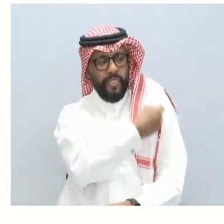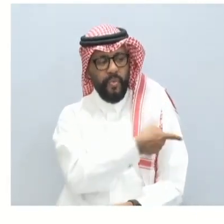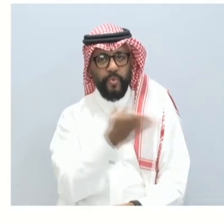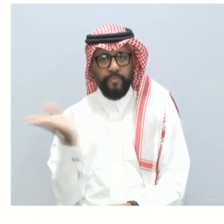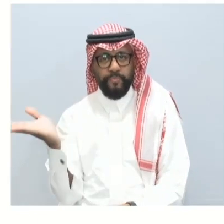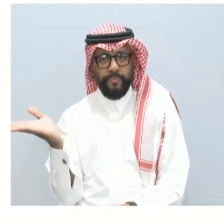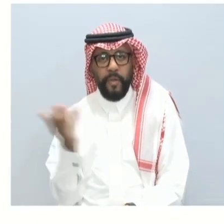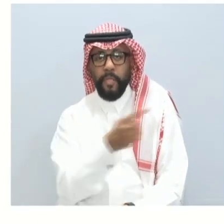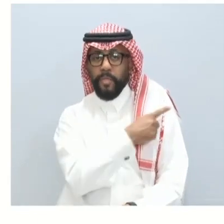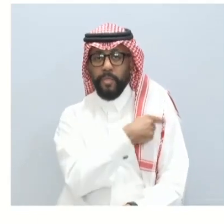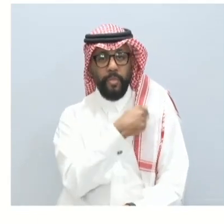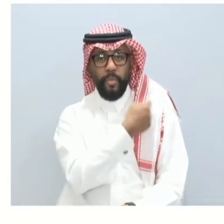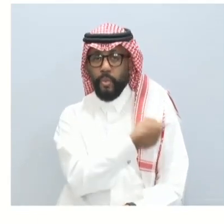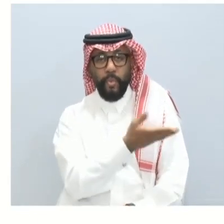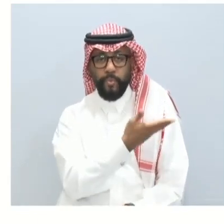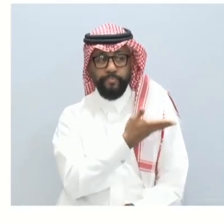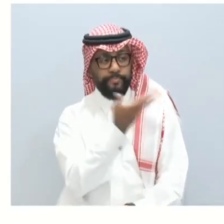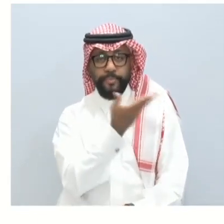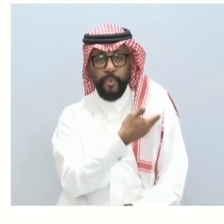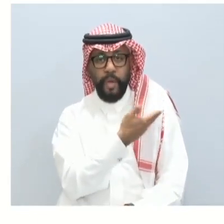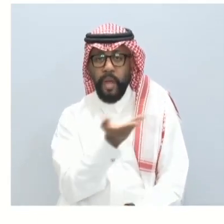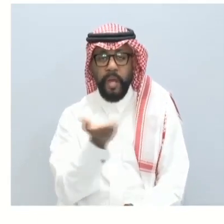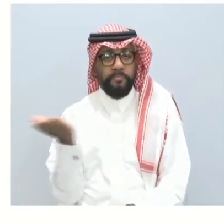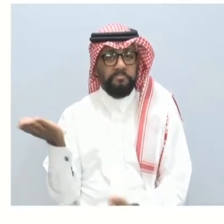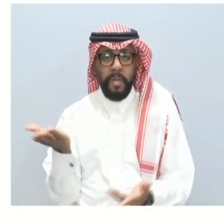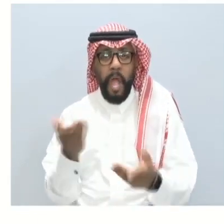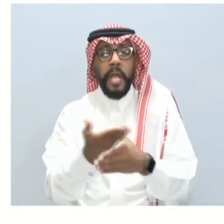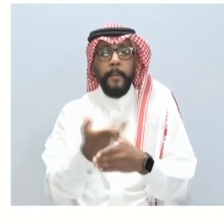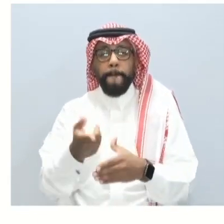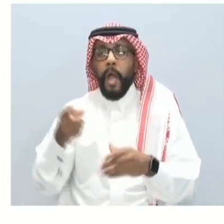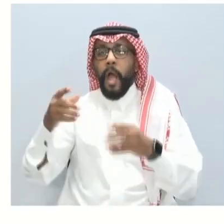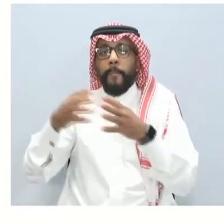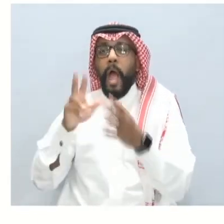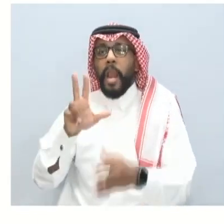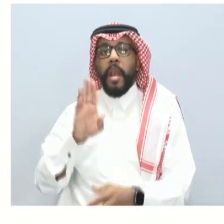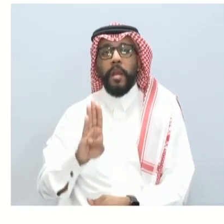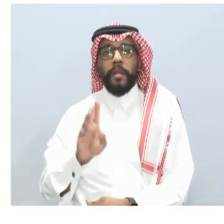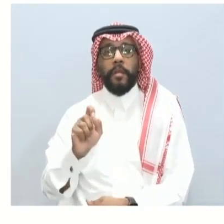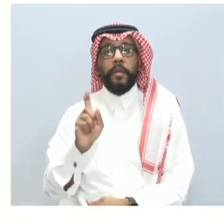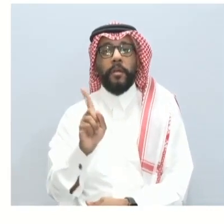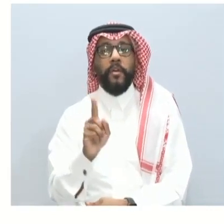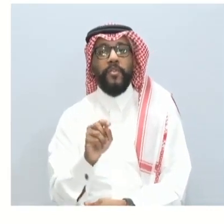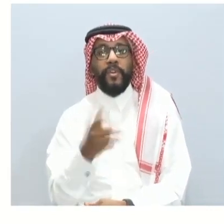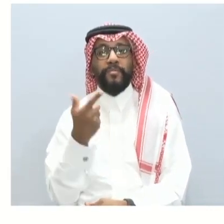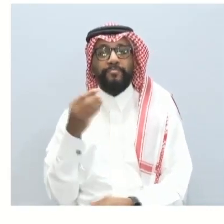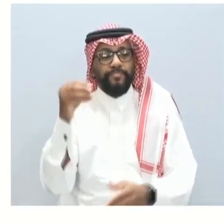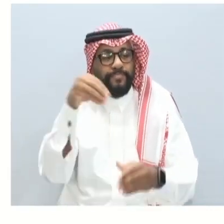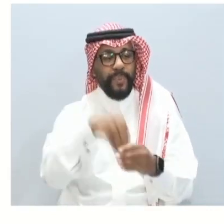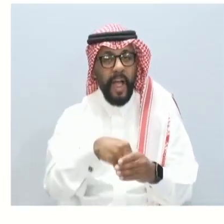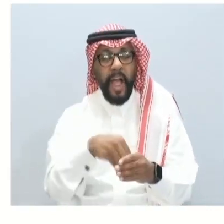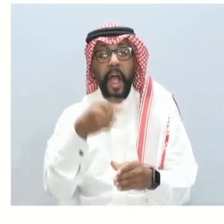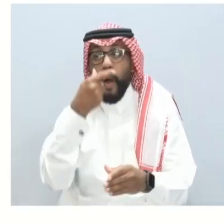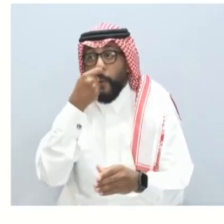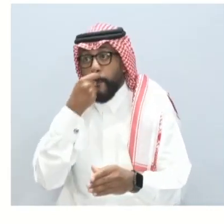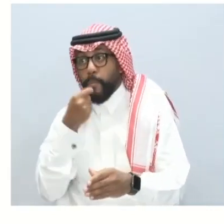الشاشه هو الذنوب التي ورد تسميتها في الكتاب والسنه كفرا ولم